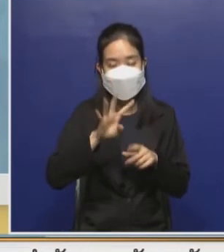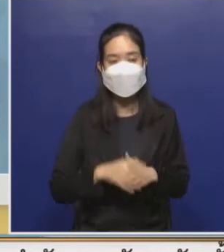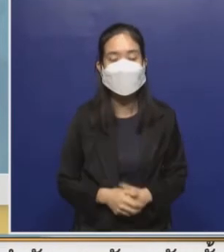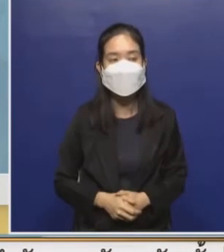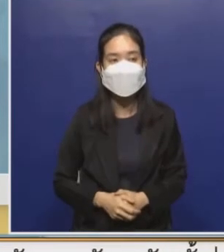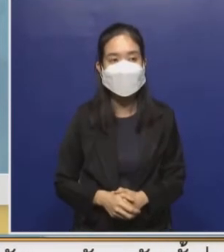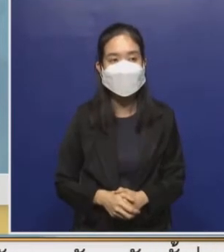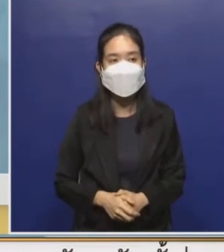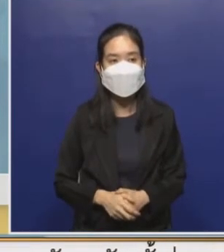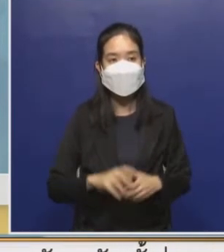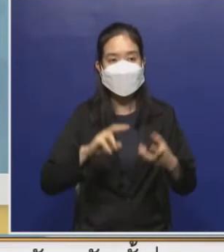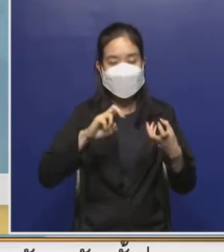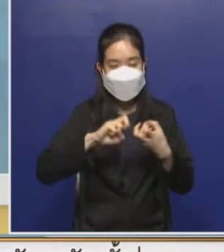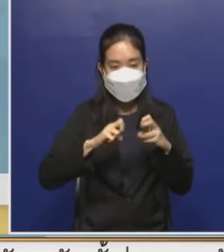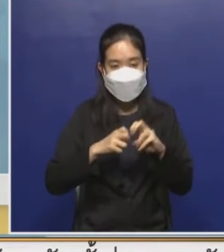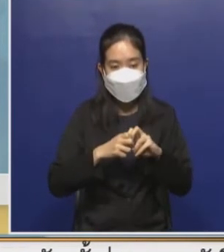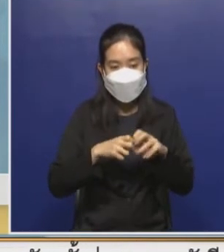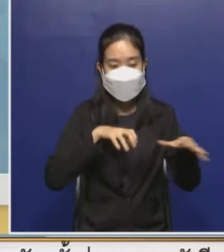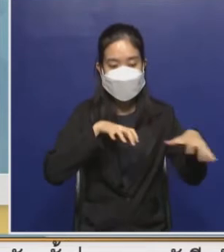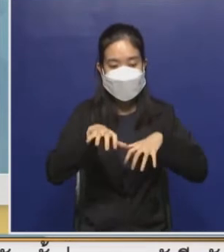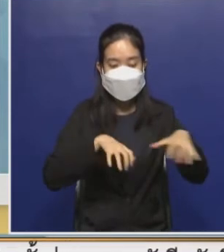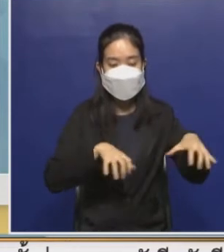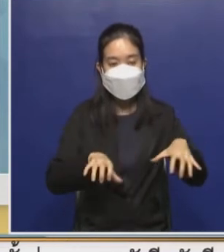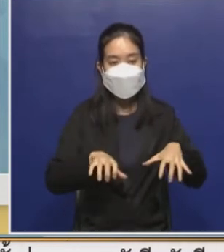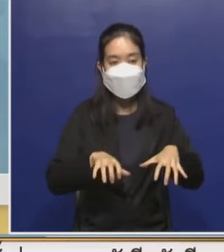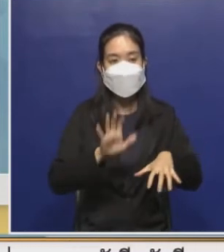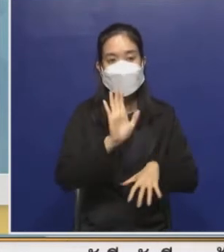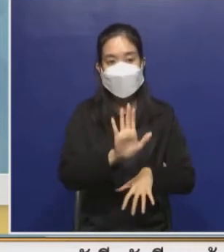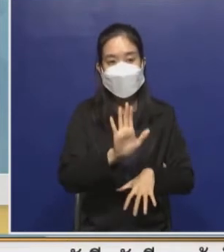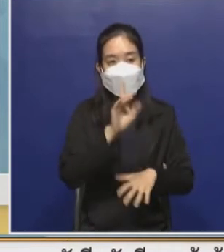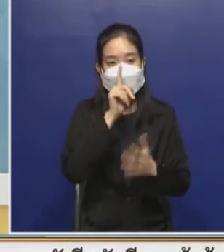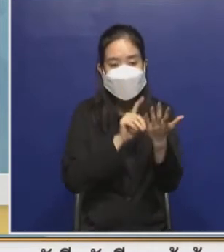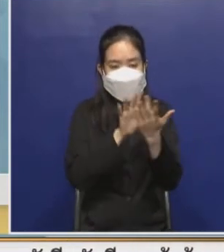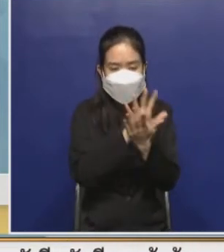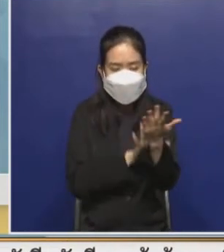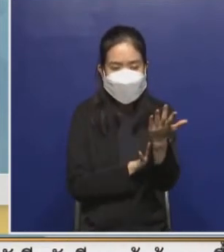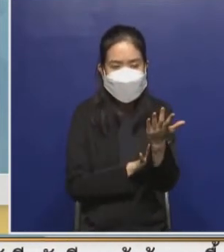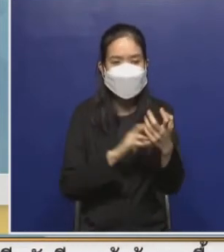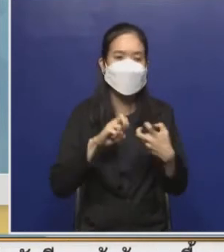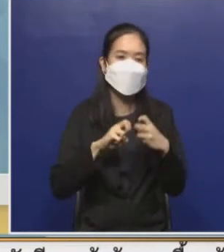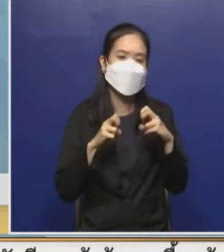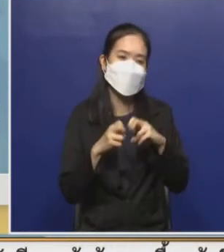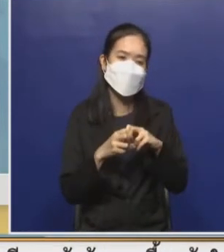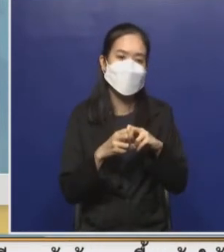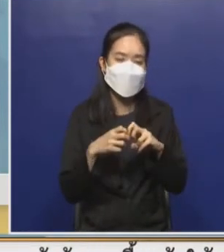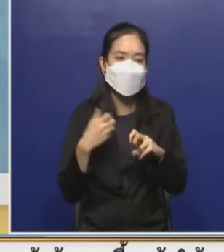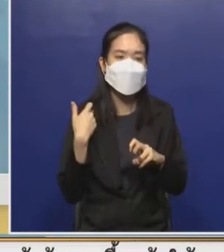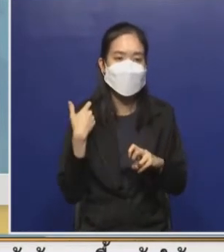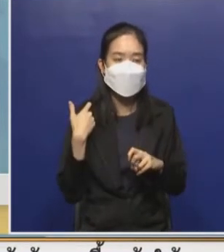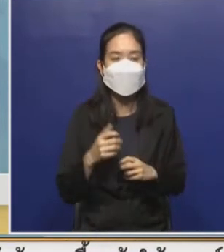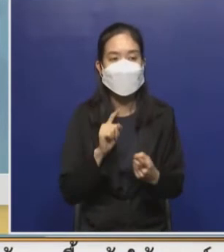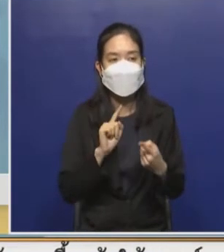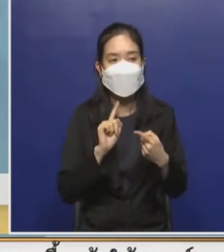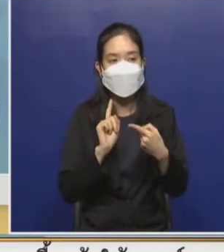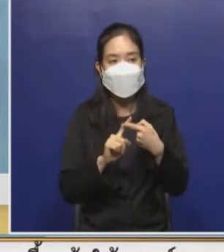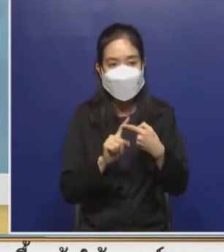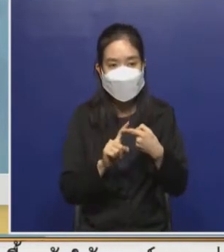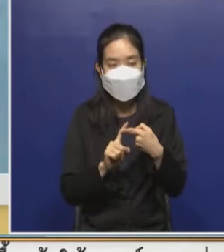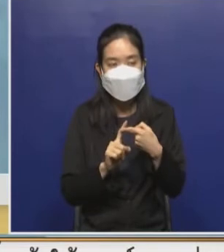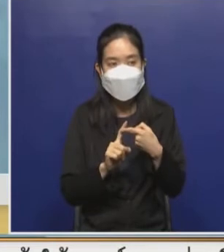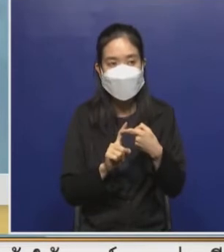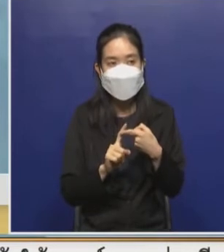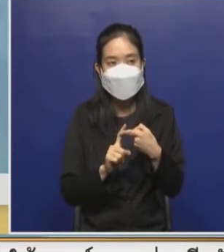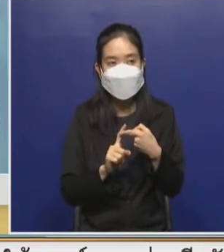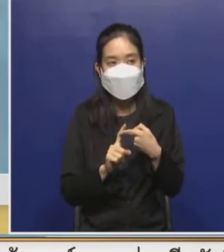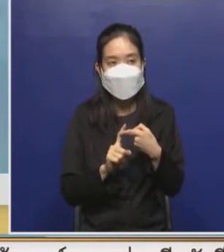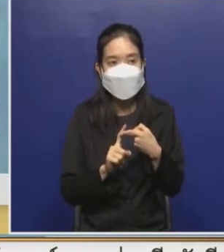ปัญหาระบบบริหารัชการแ่นดินเป็นจุดอ่อนของการแ้ไขปัญหาประเทศครัเทาปทางหนึ่ง สำ